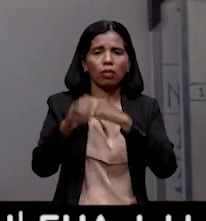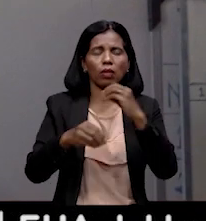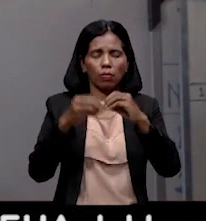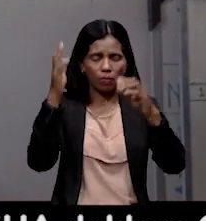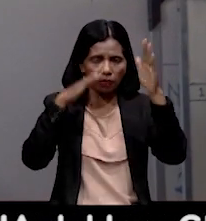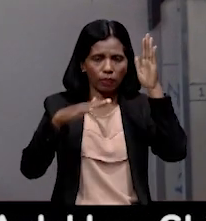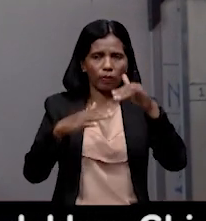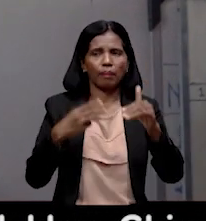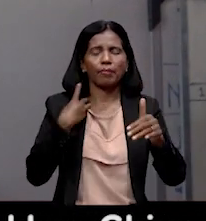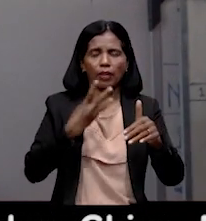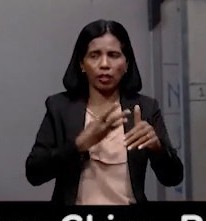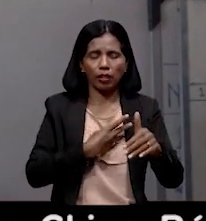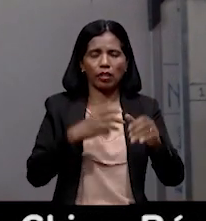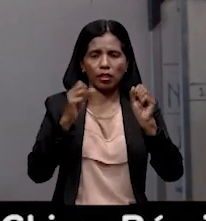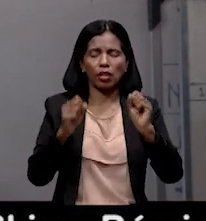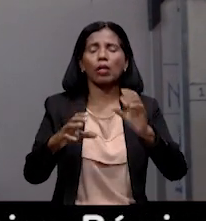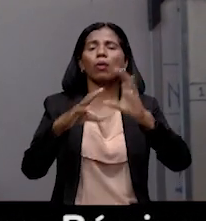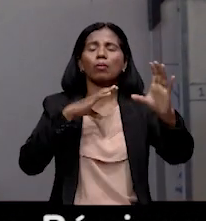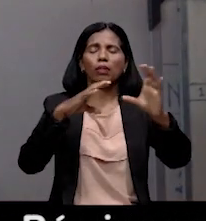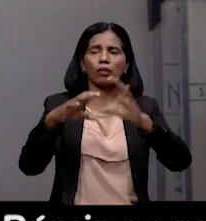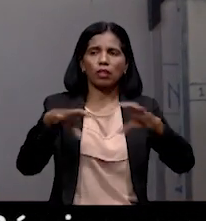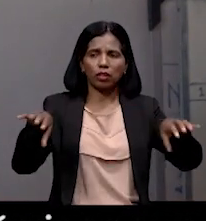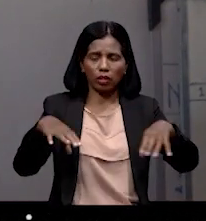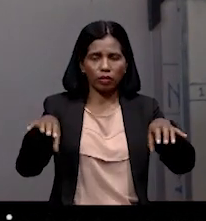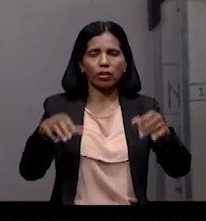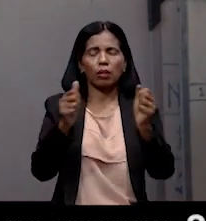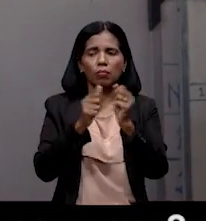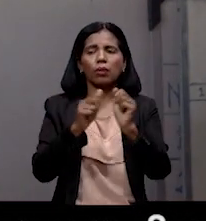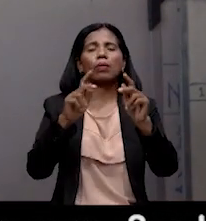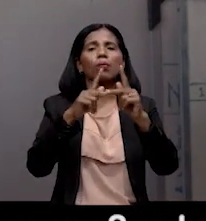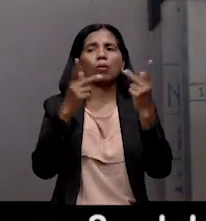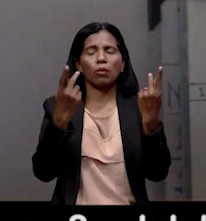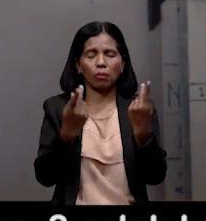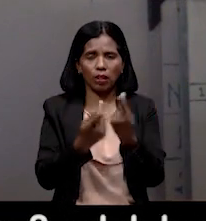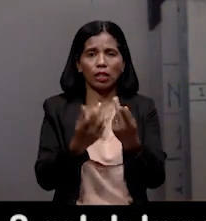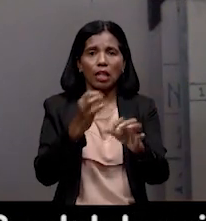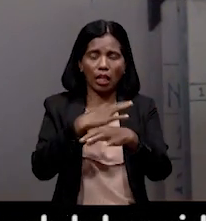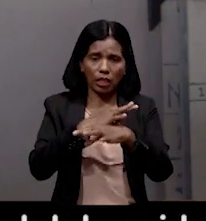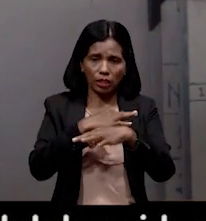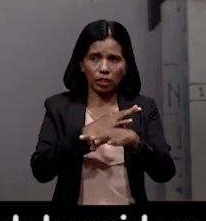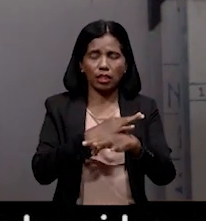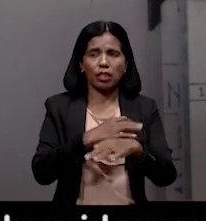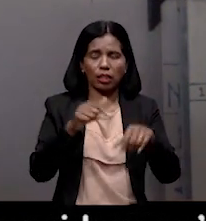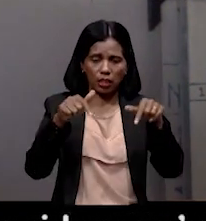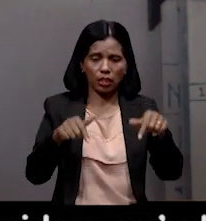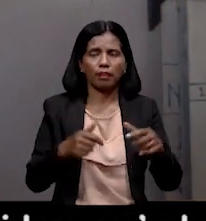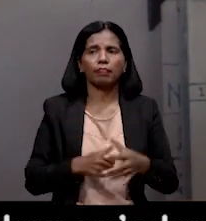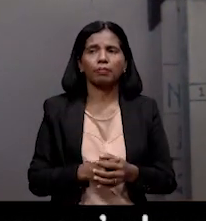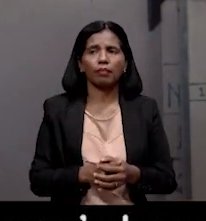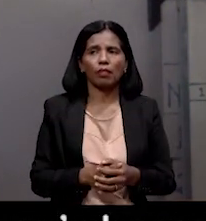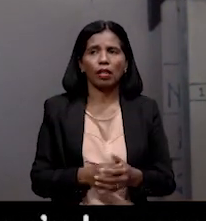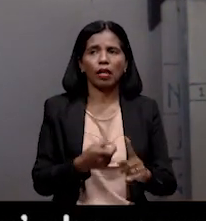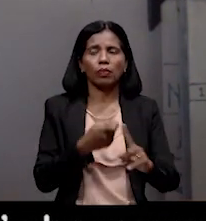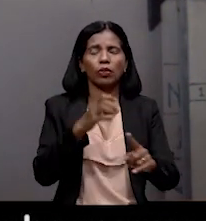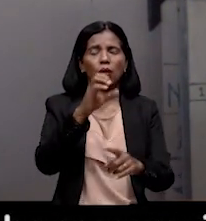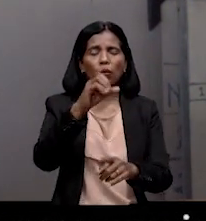se komunika no koordena ho kompainia konstruktor ne nebe mak ehne damen usi Holanda